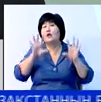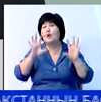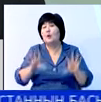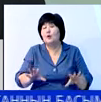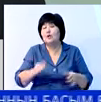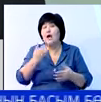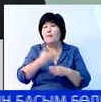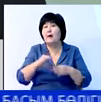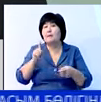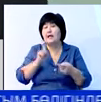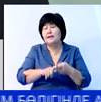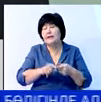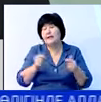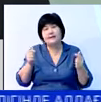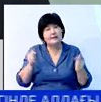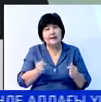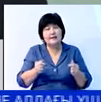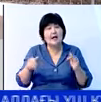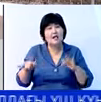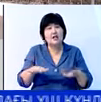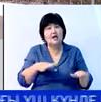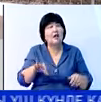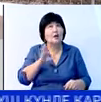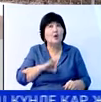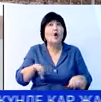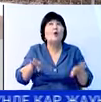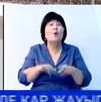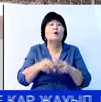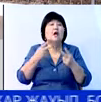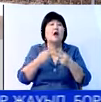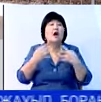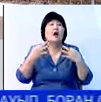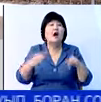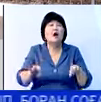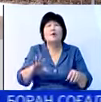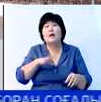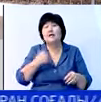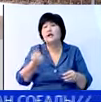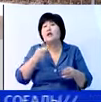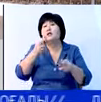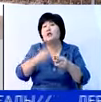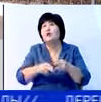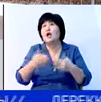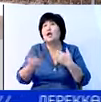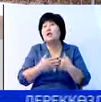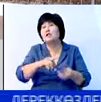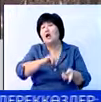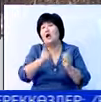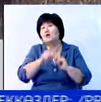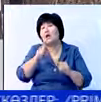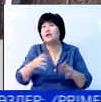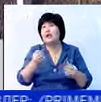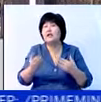талабына сәйкес тиісті шаралар қолданылады. Осылайша қамаудан босап, бас бостандығынан шектеу түріндегі жазаға ауыстырылған азамат